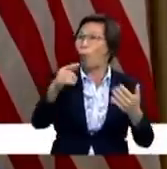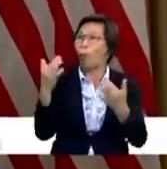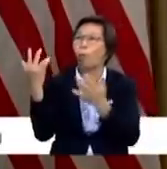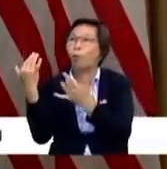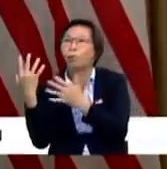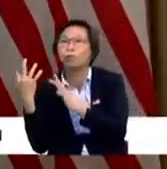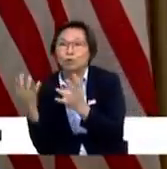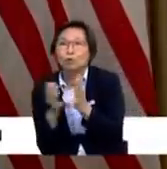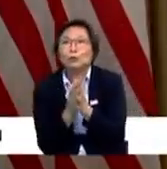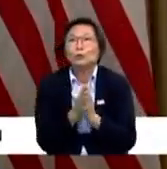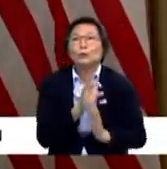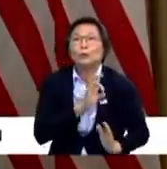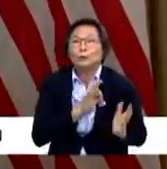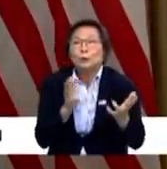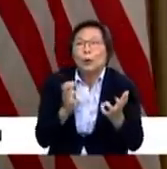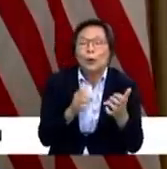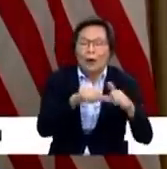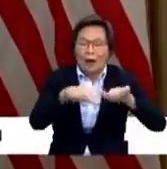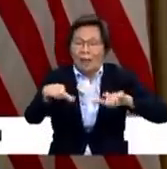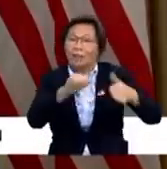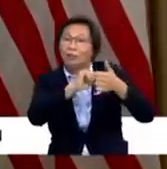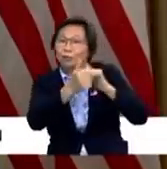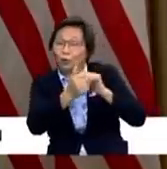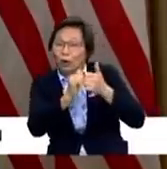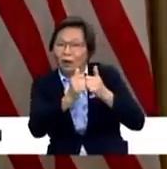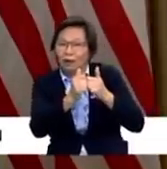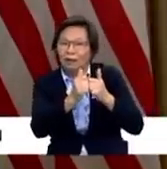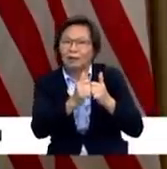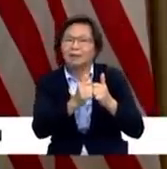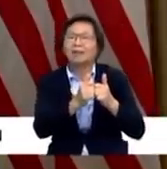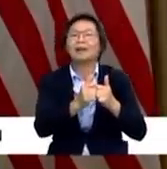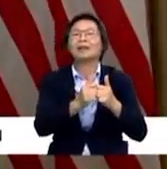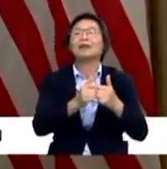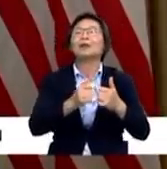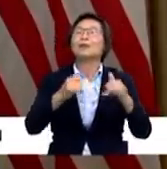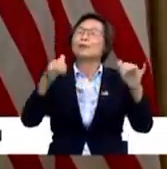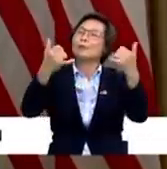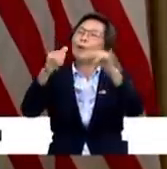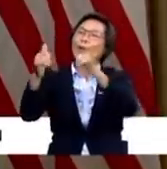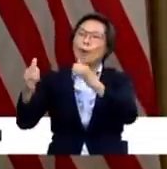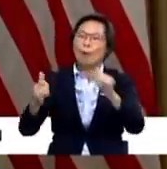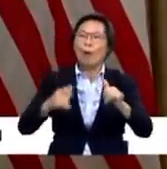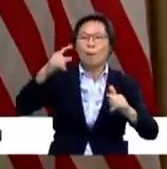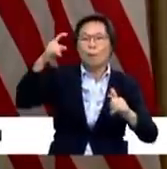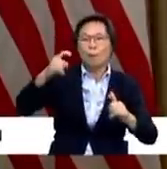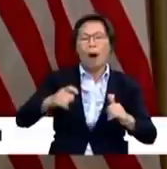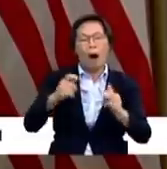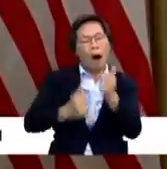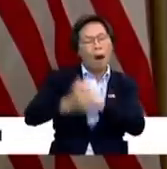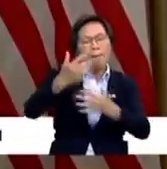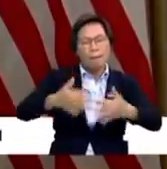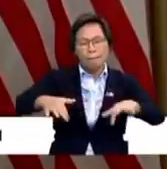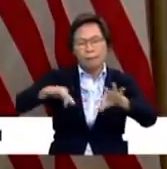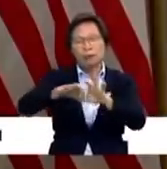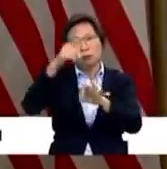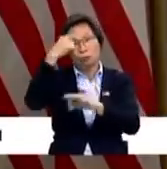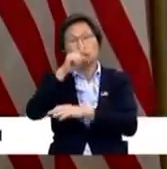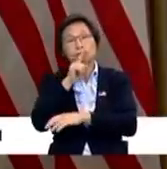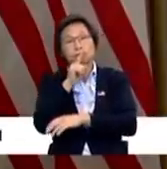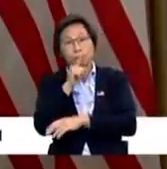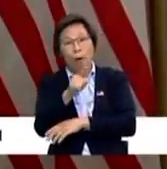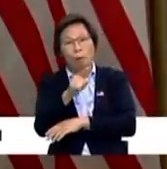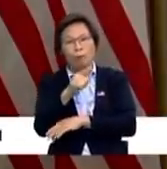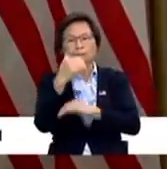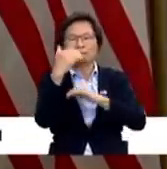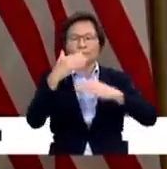pengumumannya aktiviti sukan utamanya dan juga dikasih kita kiri adalah amat penting untuk memastikan